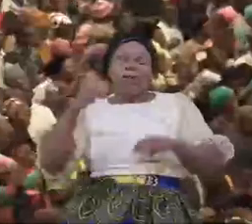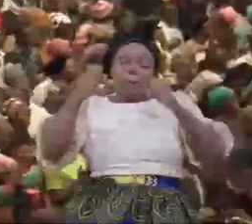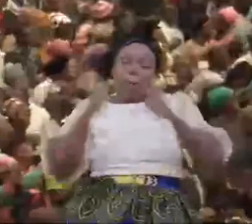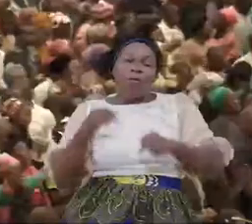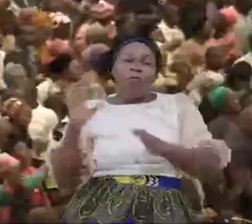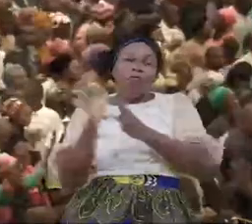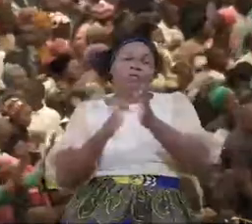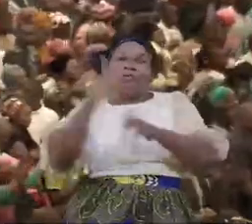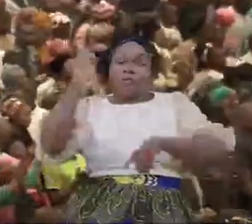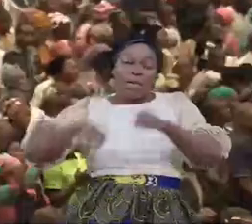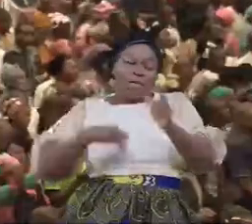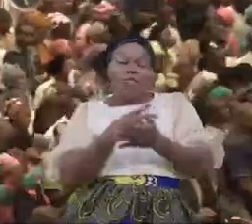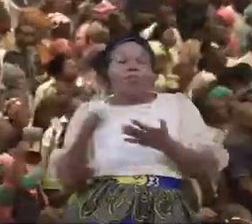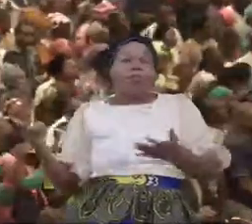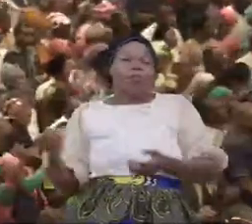échouer.